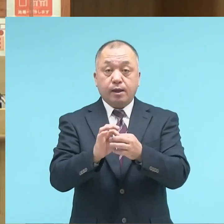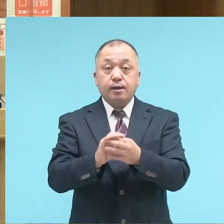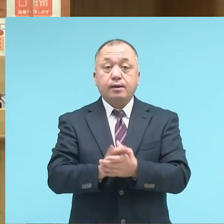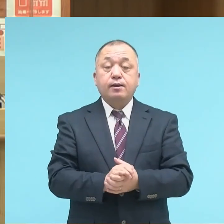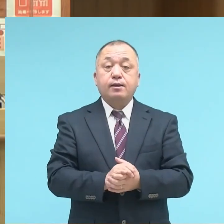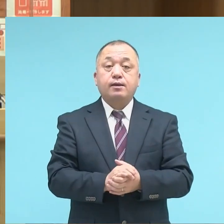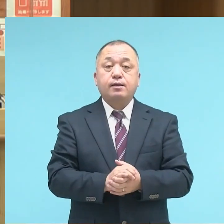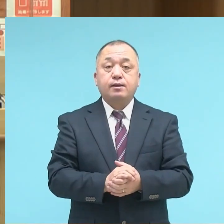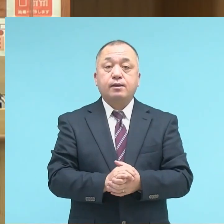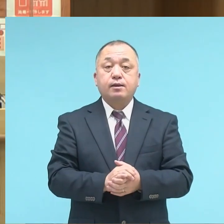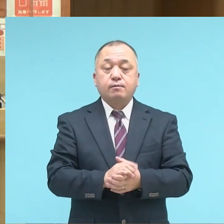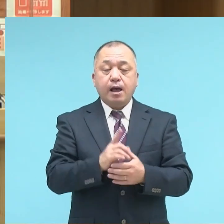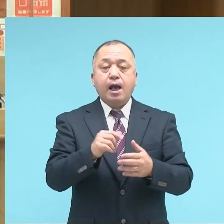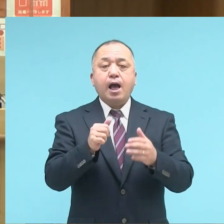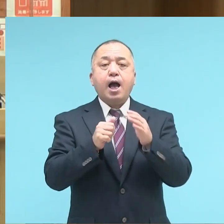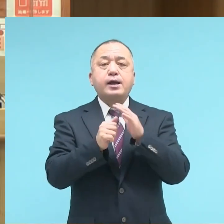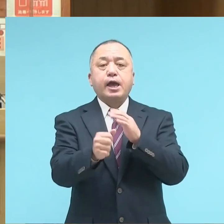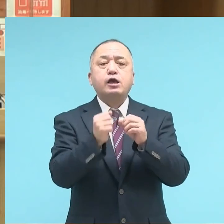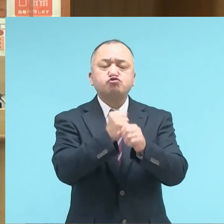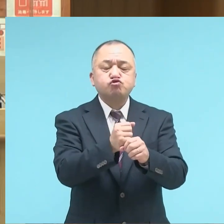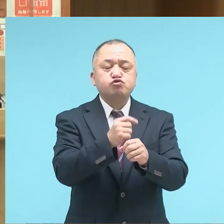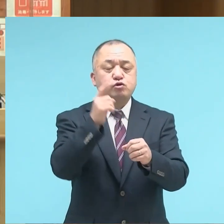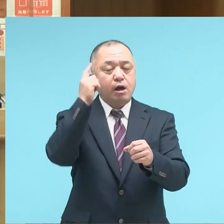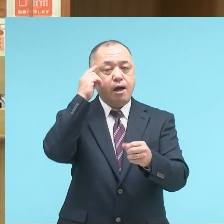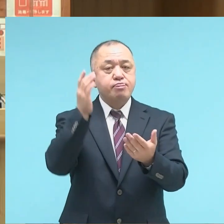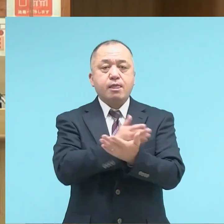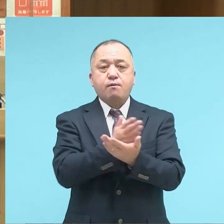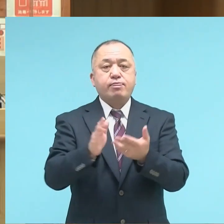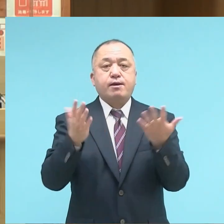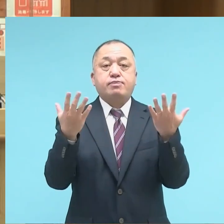遣をしようという状況ではございません。 ありがとうございます。